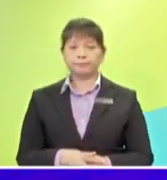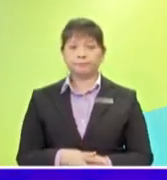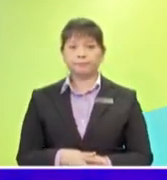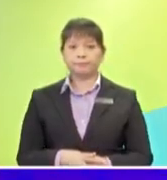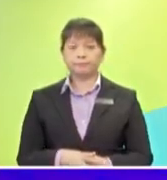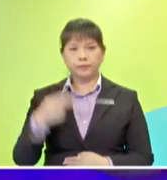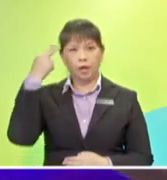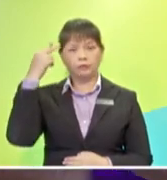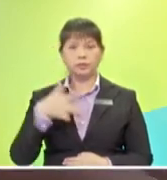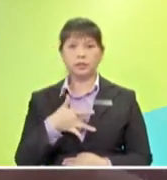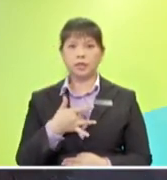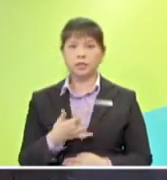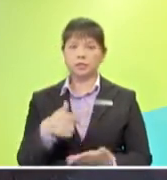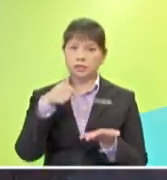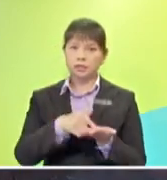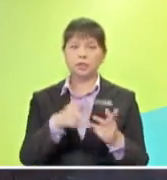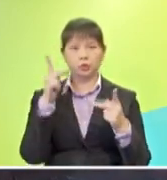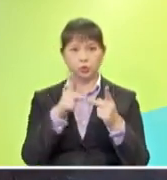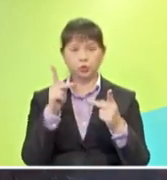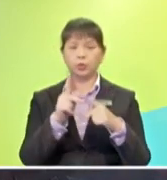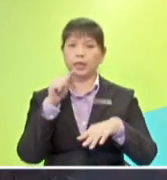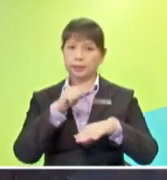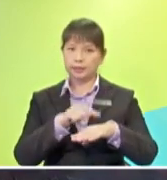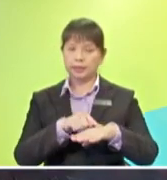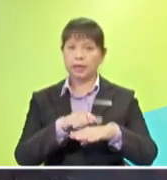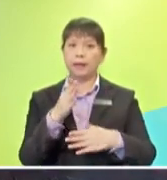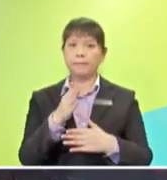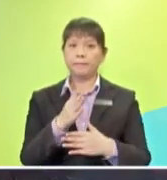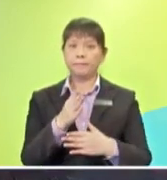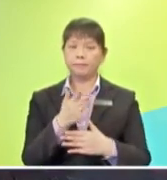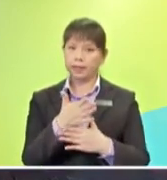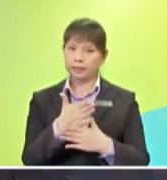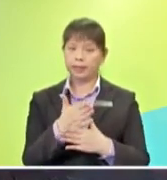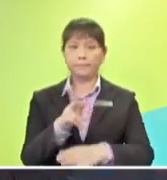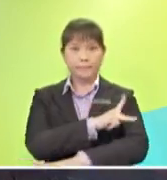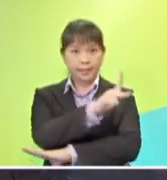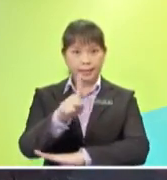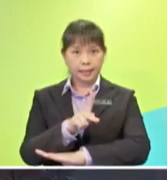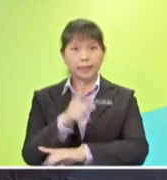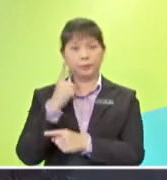ini sesuai di bahagia mesti Padang Sekolah cuy